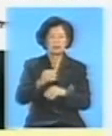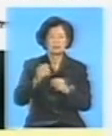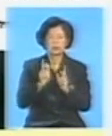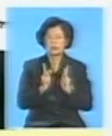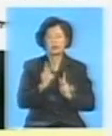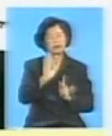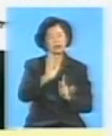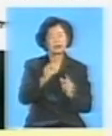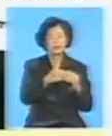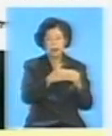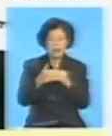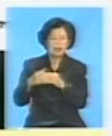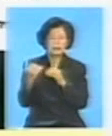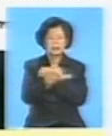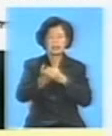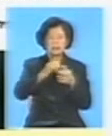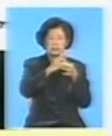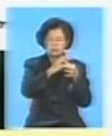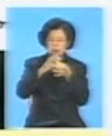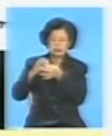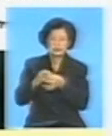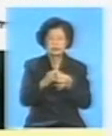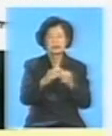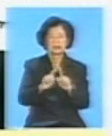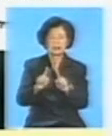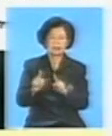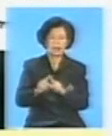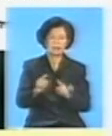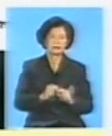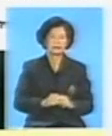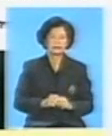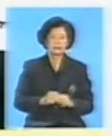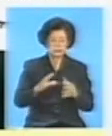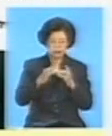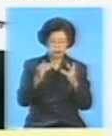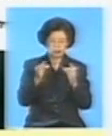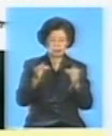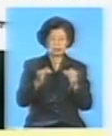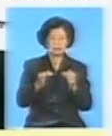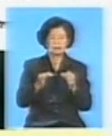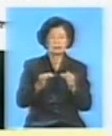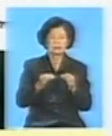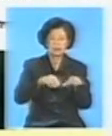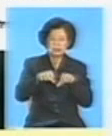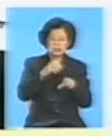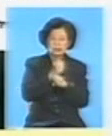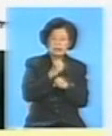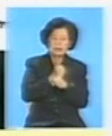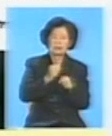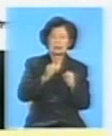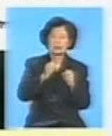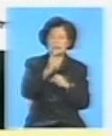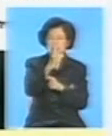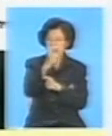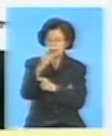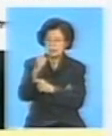จะมีการนำประเทศเข้าไปสู่การผูกพันต่างๆในทุกมิตินะครับในเรื่องของแม้กระทั่งในเรื่องของการจะทำให้เสียวินัยการเงินคลัง